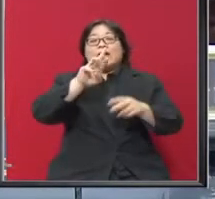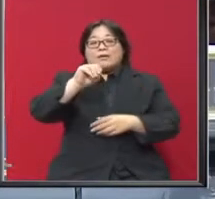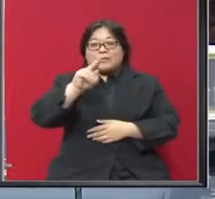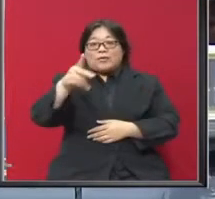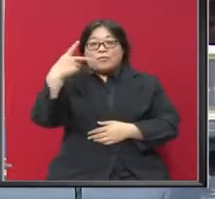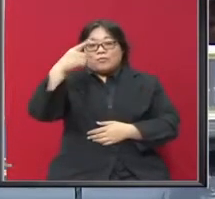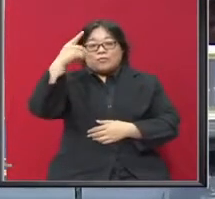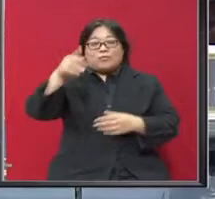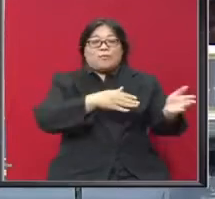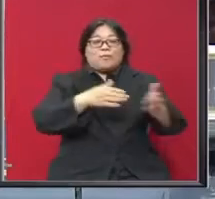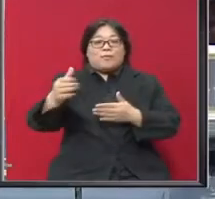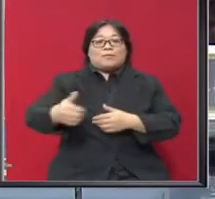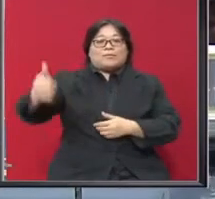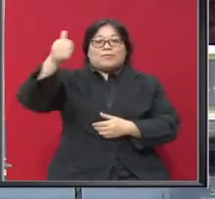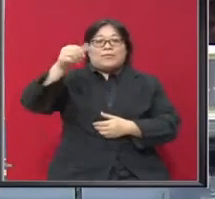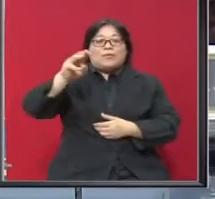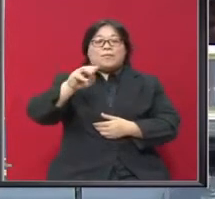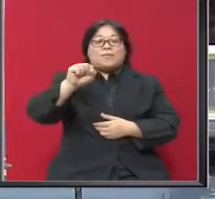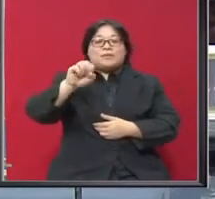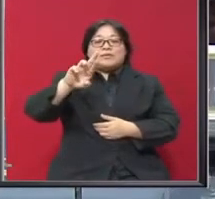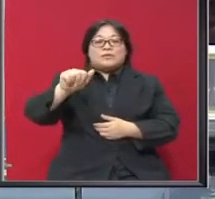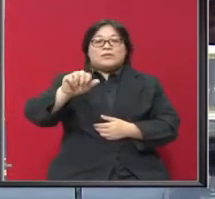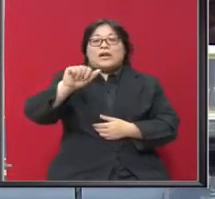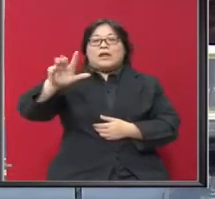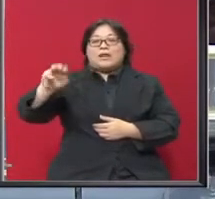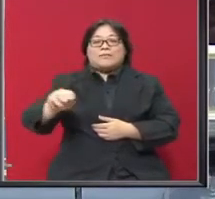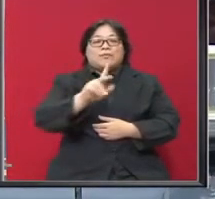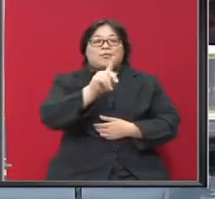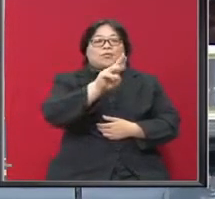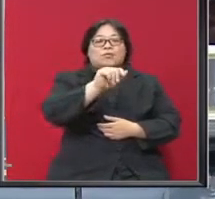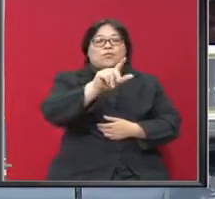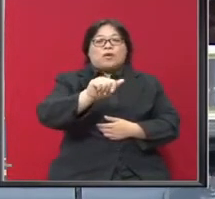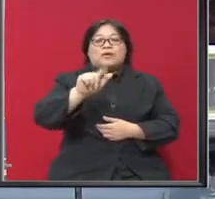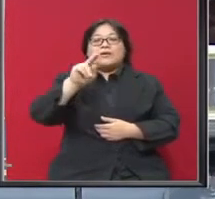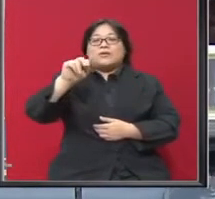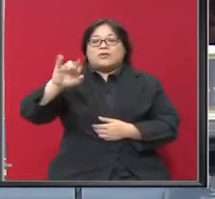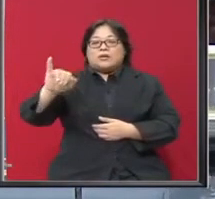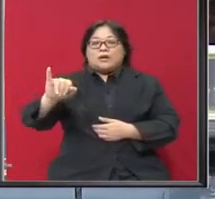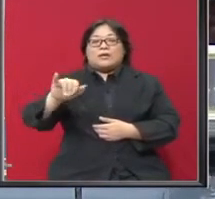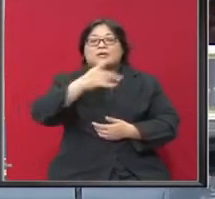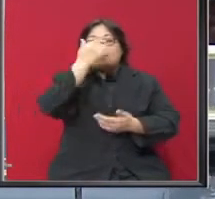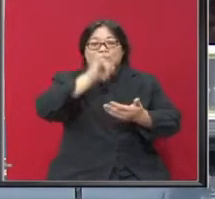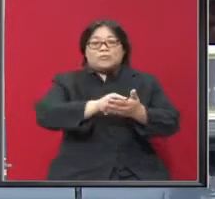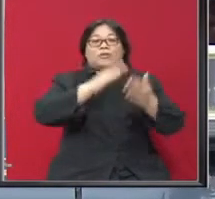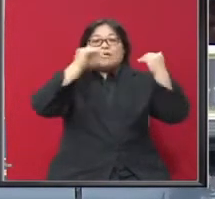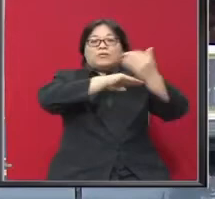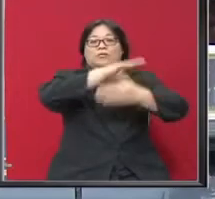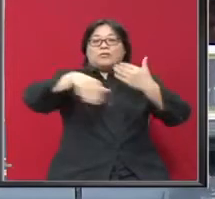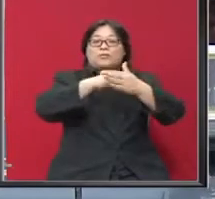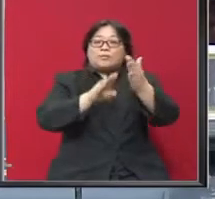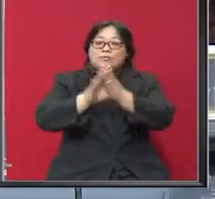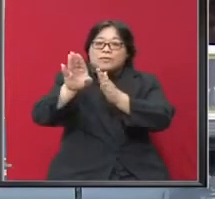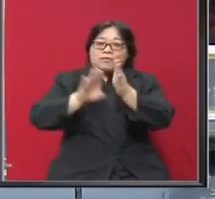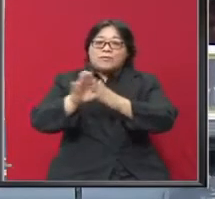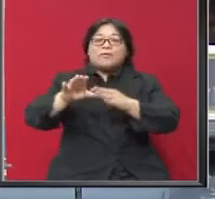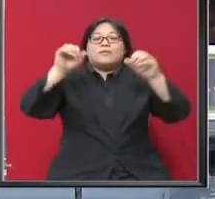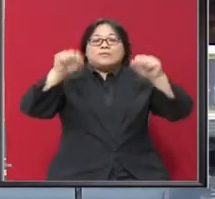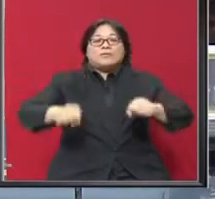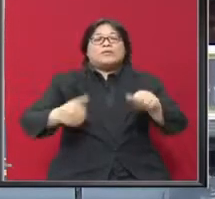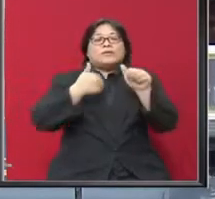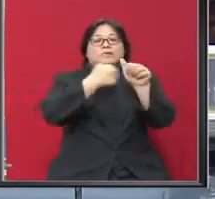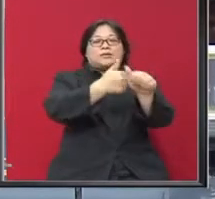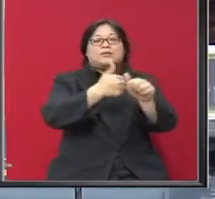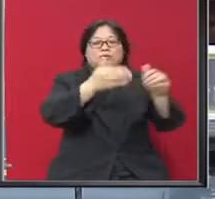kivlan induk saliran mesra alam kolektor Ai dan hubungan dengan itu diharapkan semua pembangunan dapat